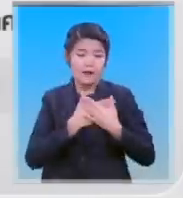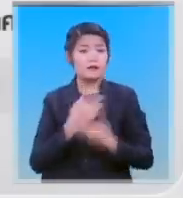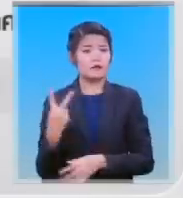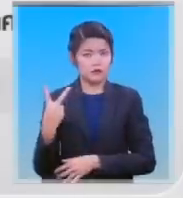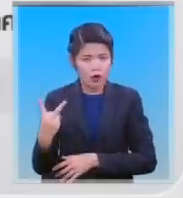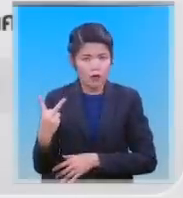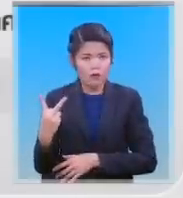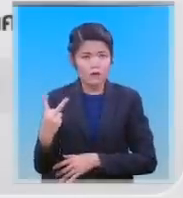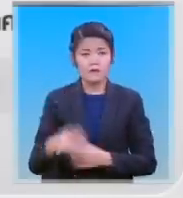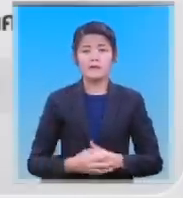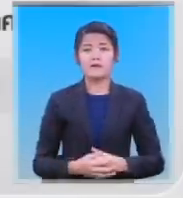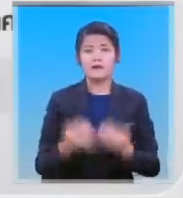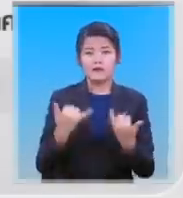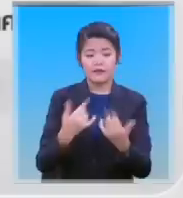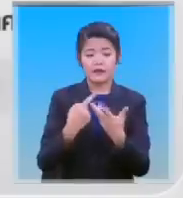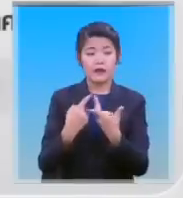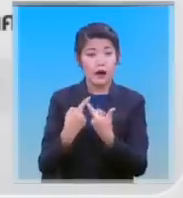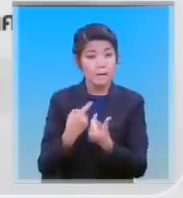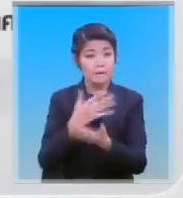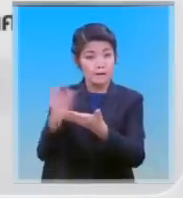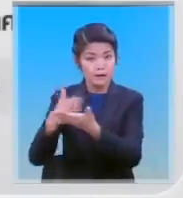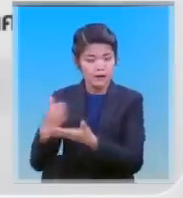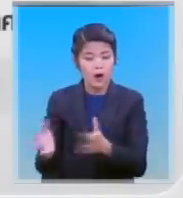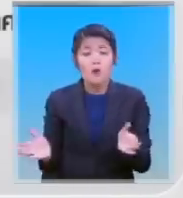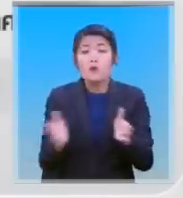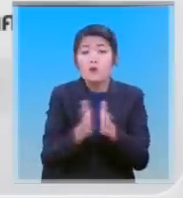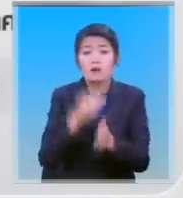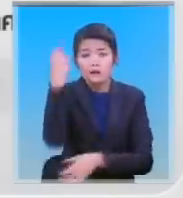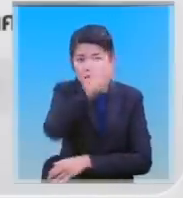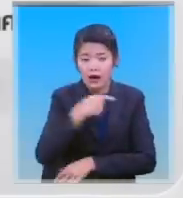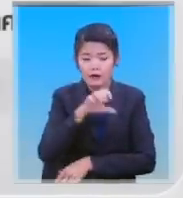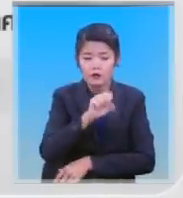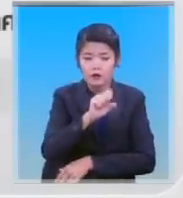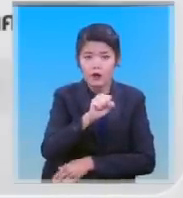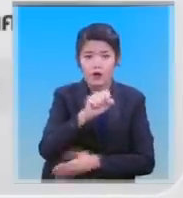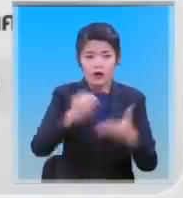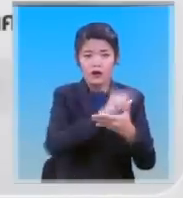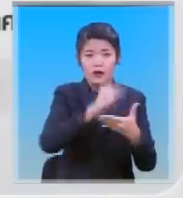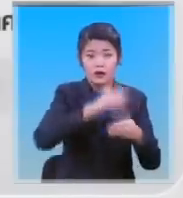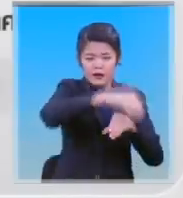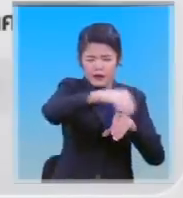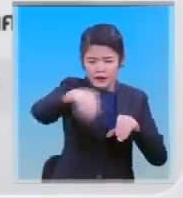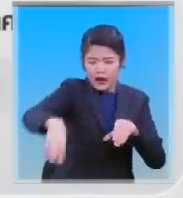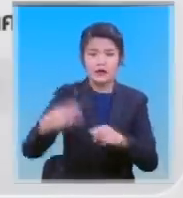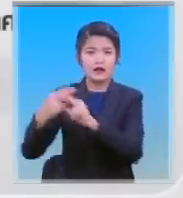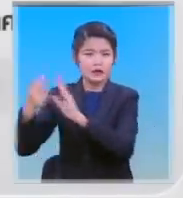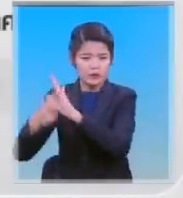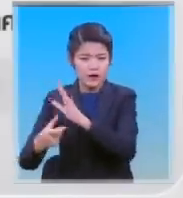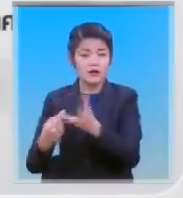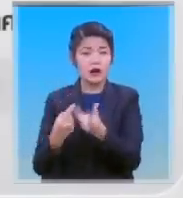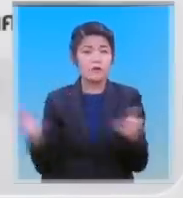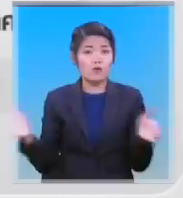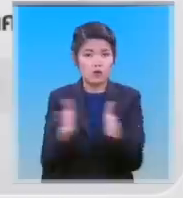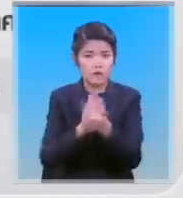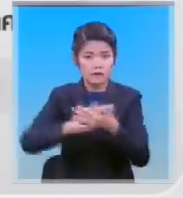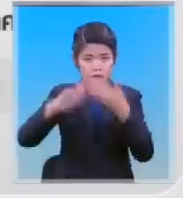ะ อันนี้ที่เขาคำนวณมาเนี่ยแปลว่าได้มีการรวมเอาทั้งส.ส.เขตกับส.ส.บัญชีรายชื่อบวกรวมกันแล้วออกมาเป็นแ